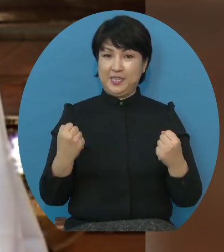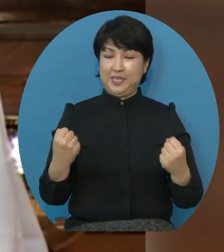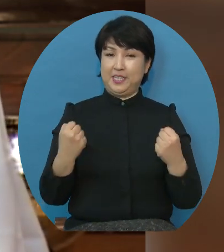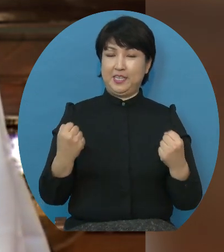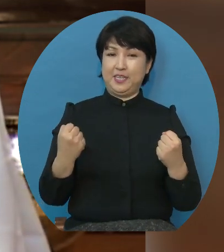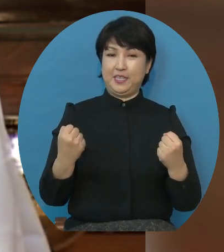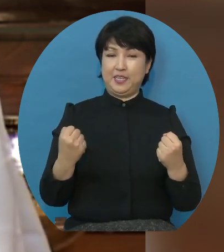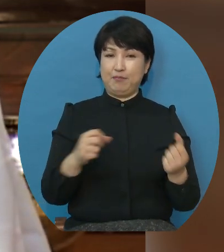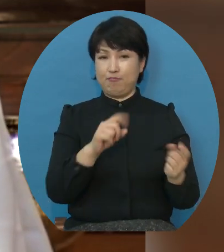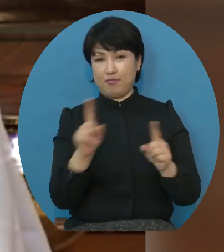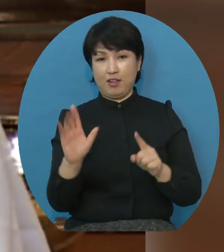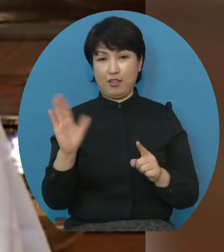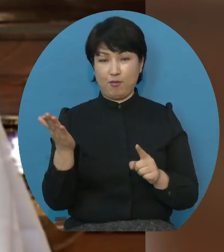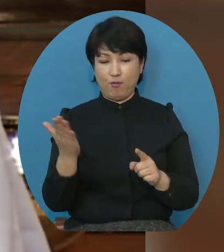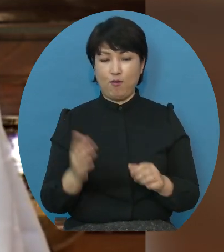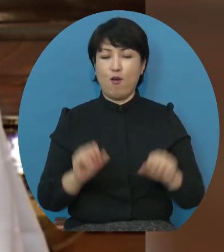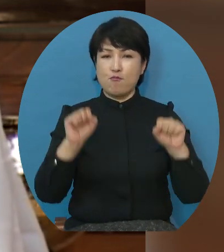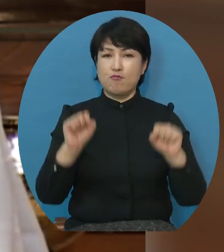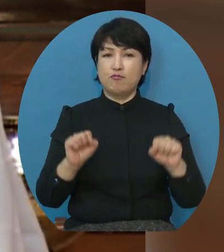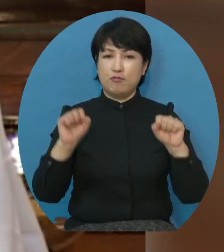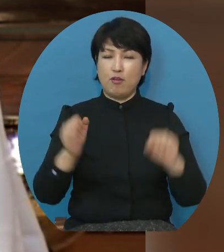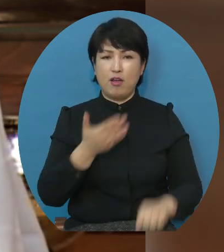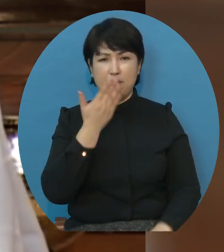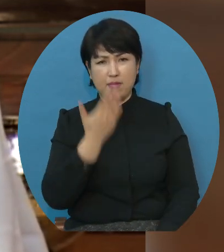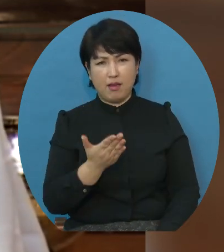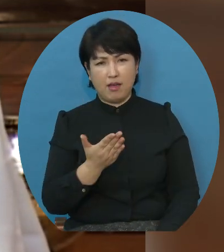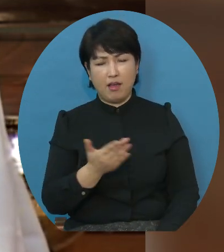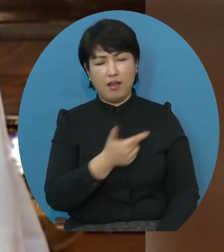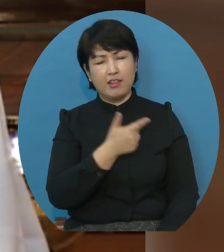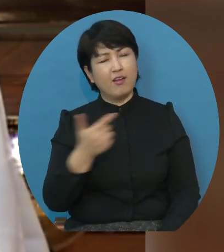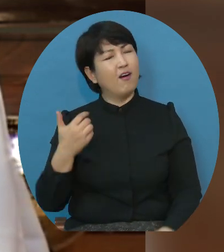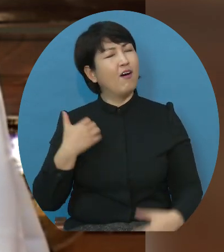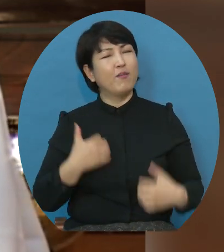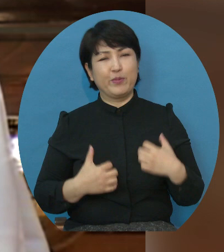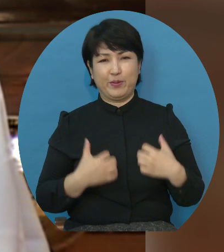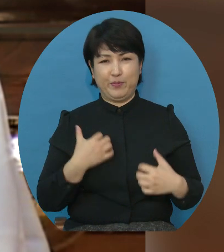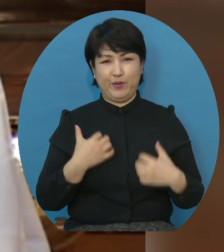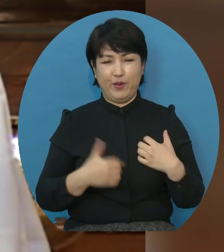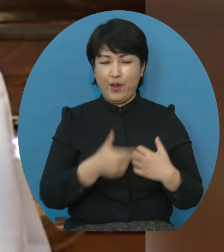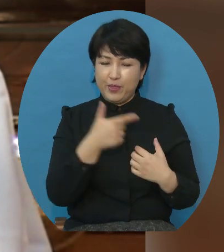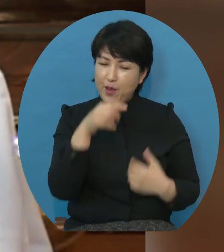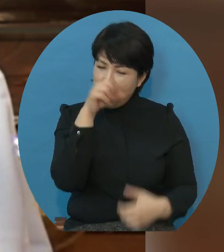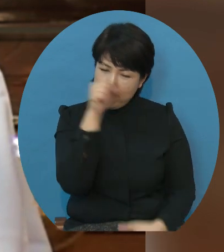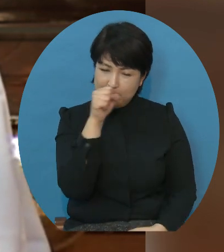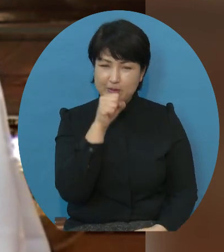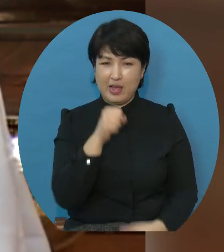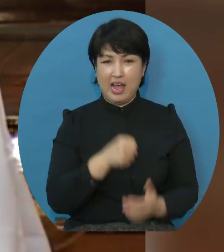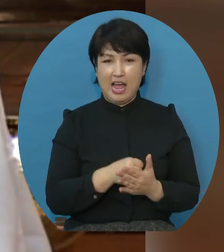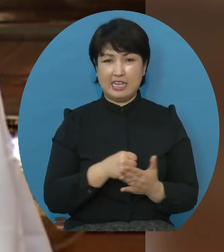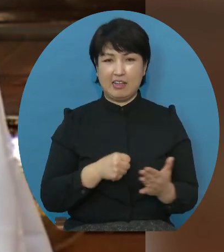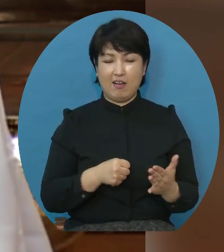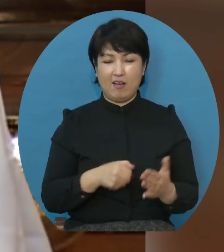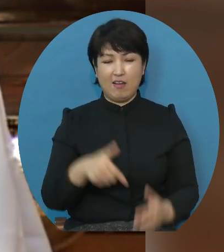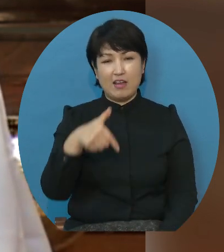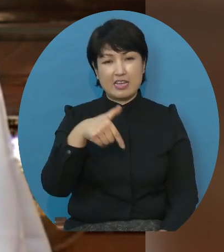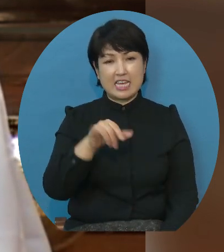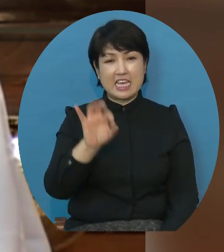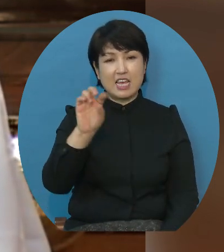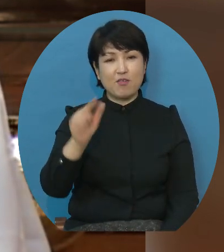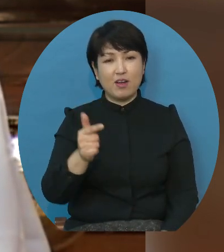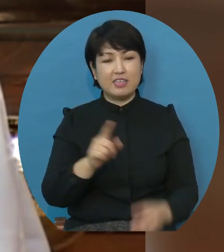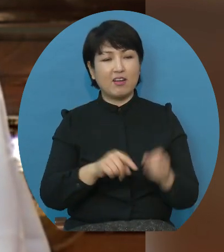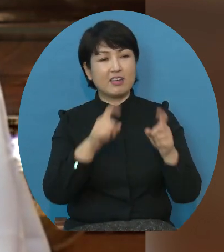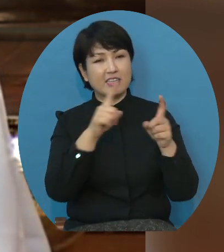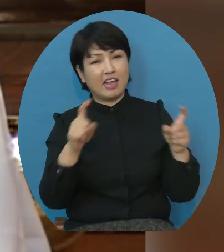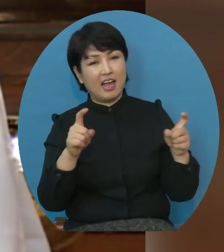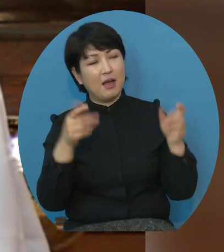생기고 운동도 할 수 있고 얼마나 기뻐요 너무너무 좋아서 기원 정상을